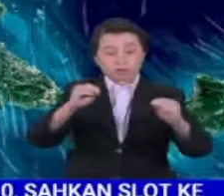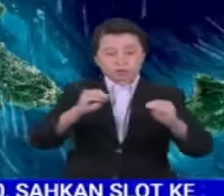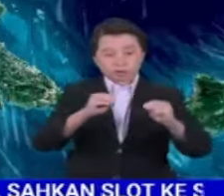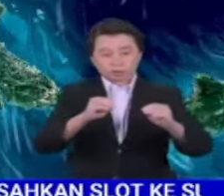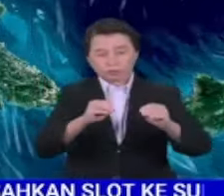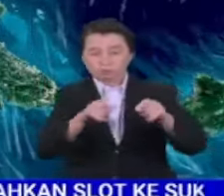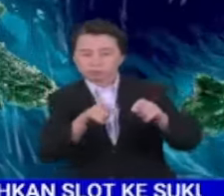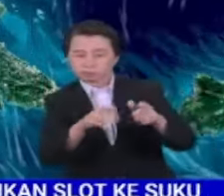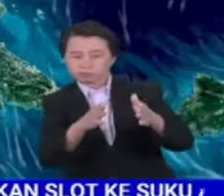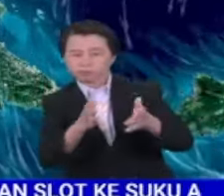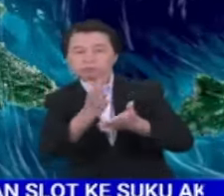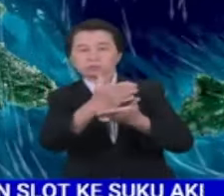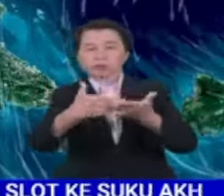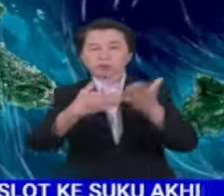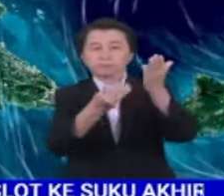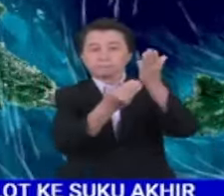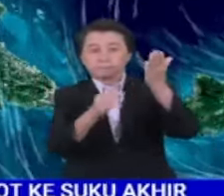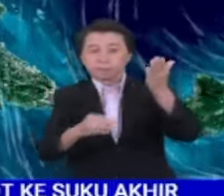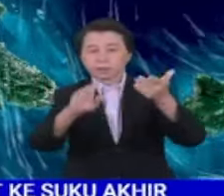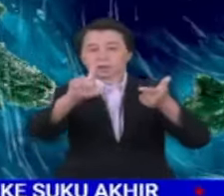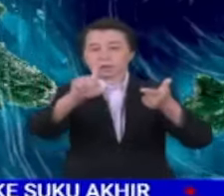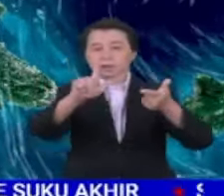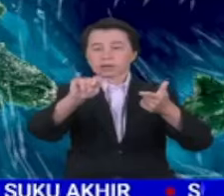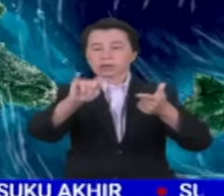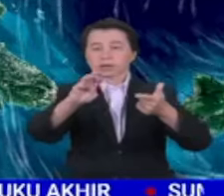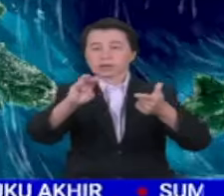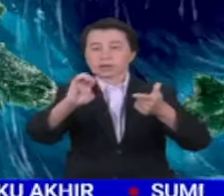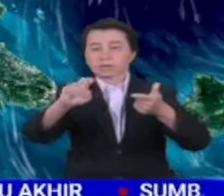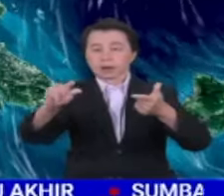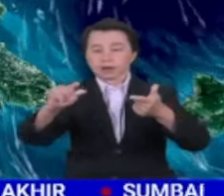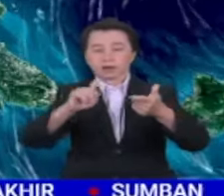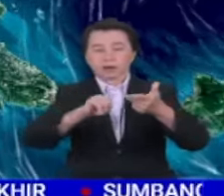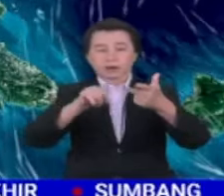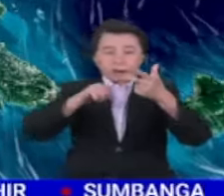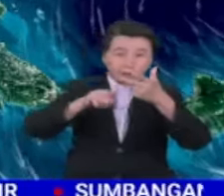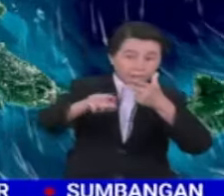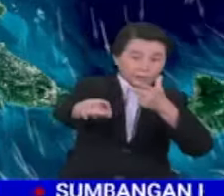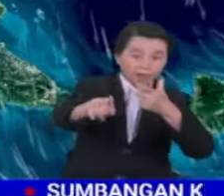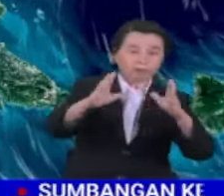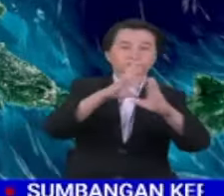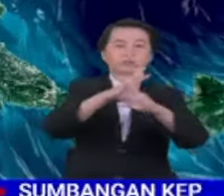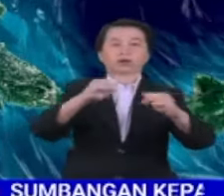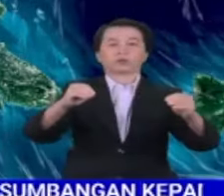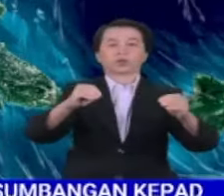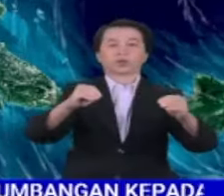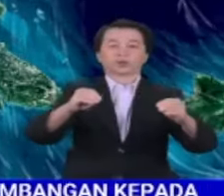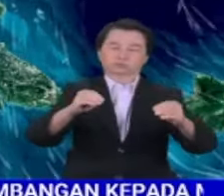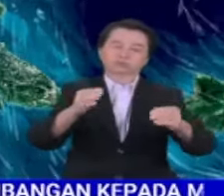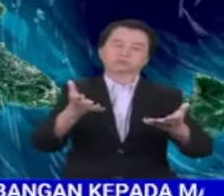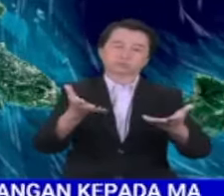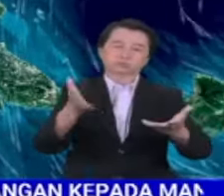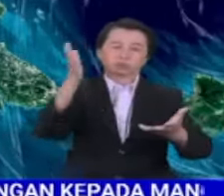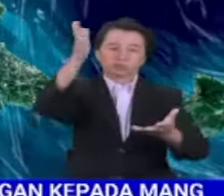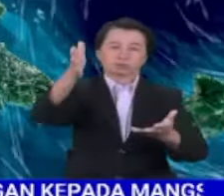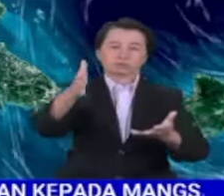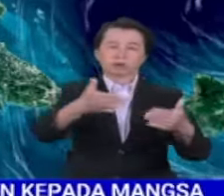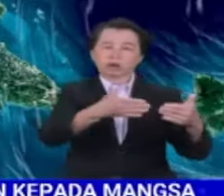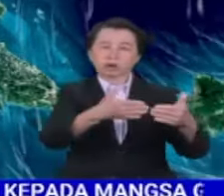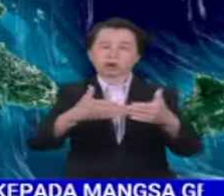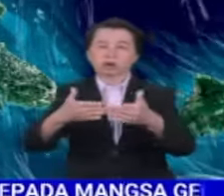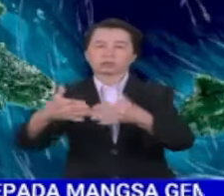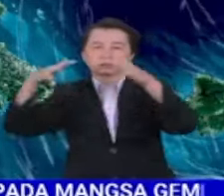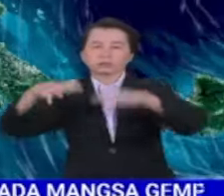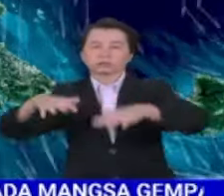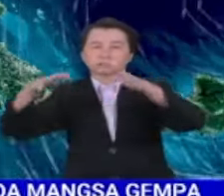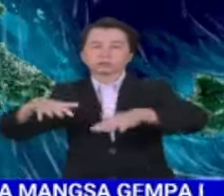fokus kepada bahagia Miri Limbang setempat Negeri Serawak Ia juga dijangkaukan akan berlanjut